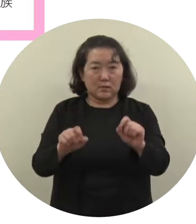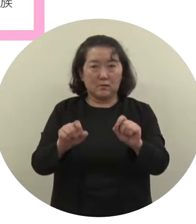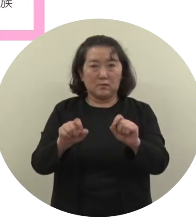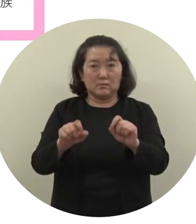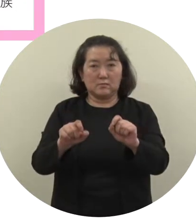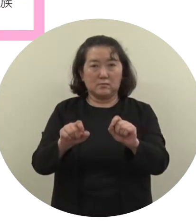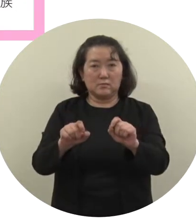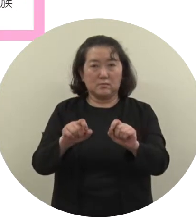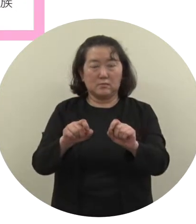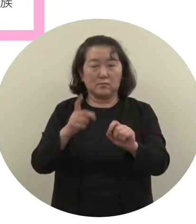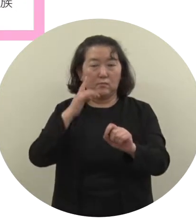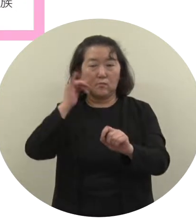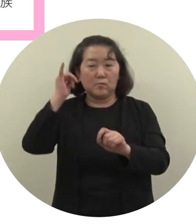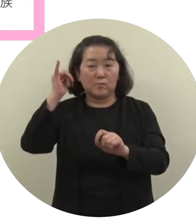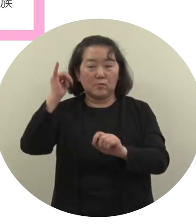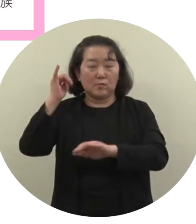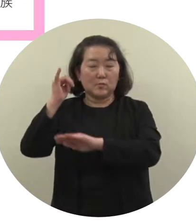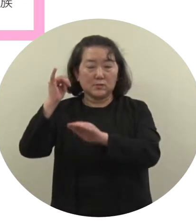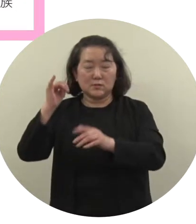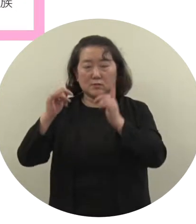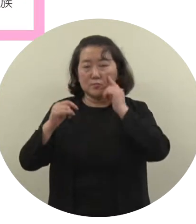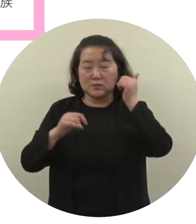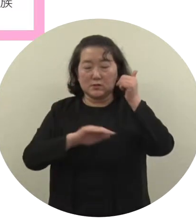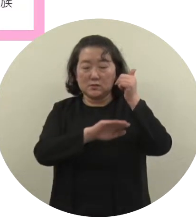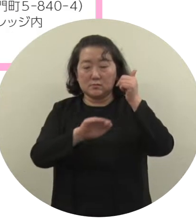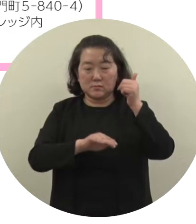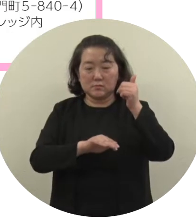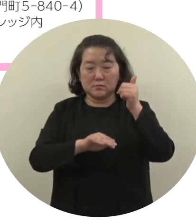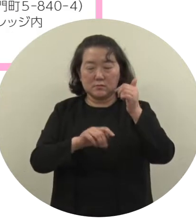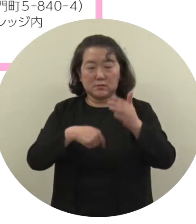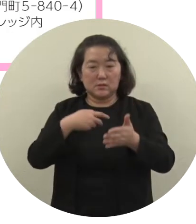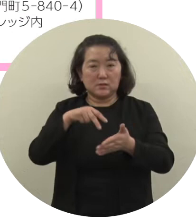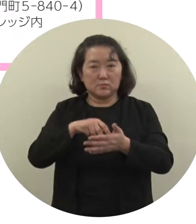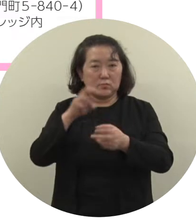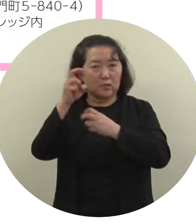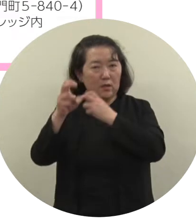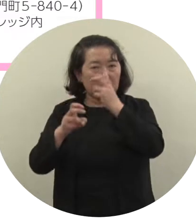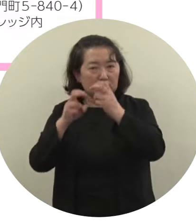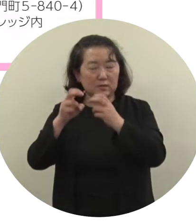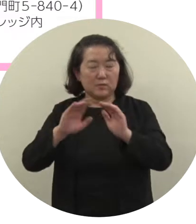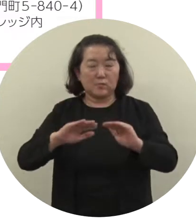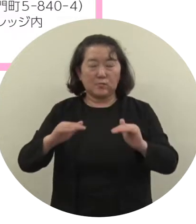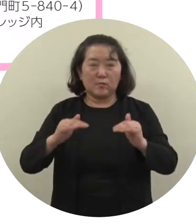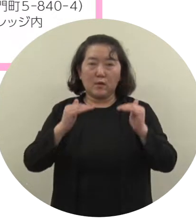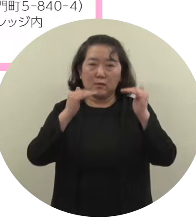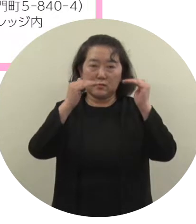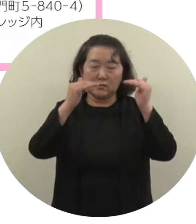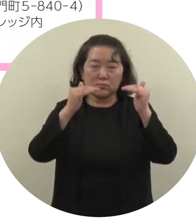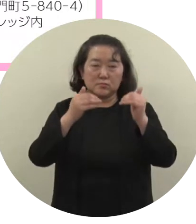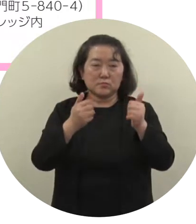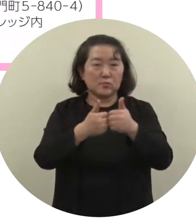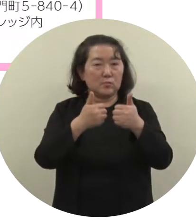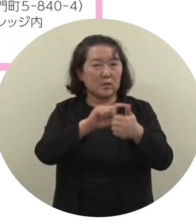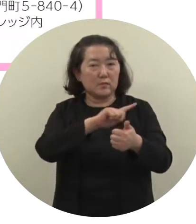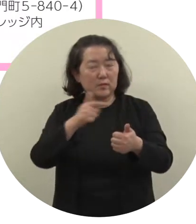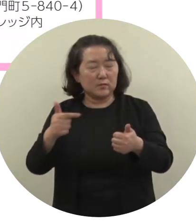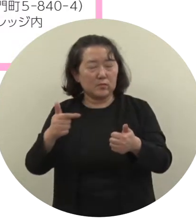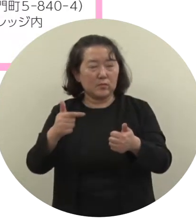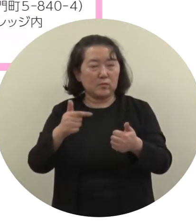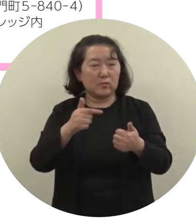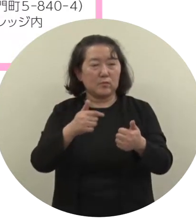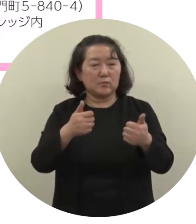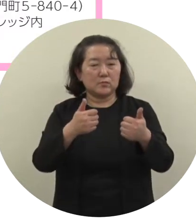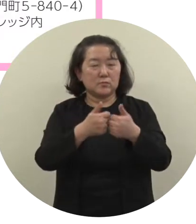題、母子・父子家庭の自立の悩み、子どもの発達相談などさまざまな問題